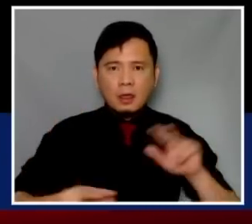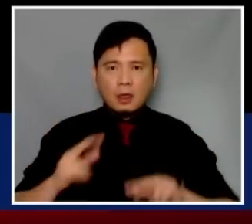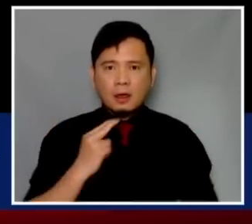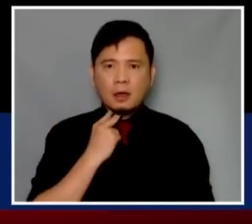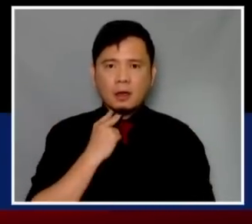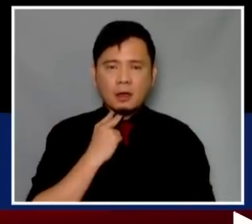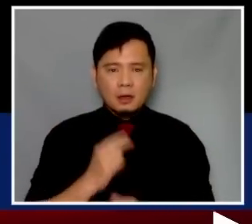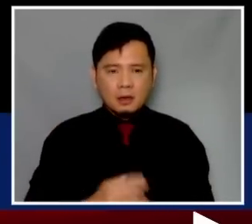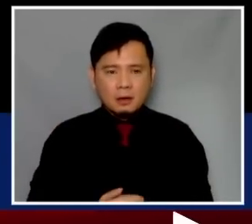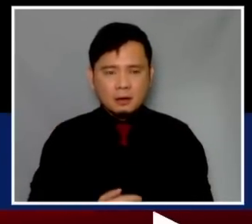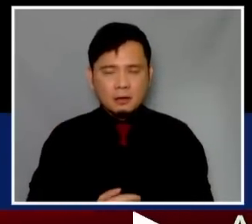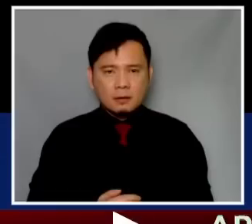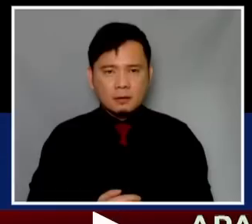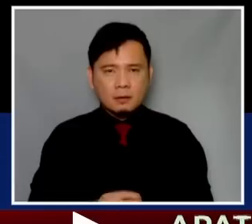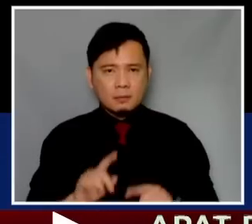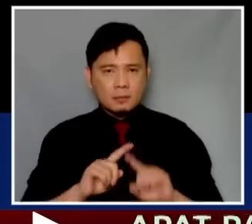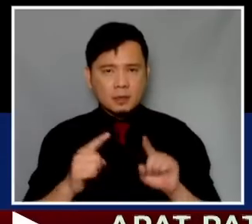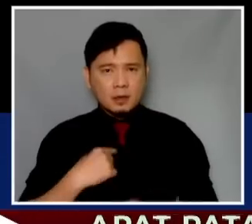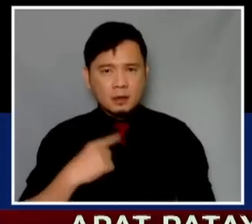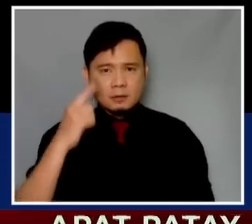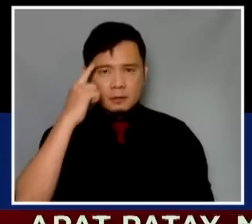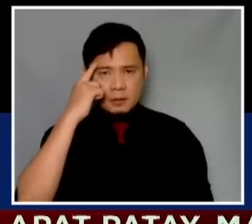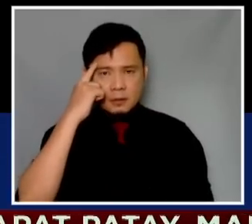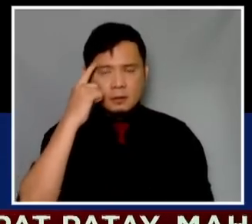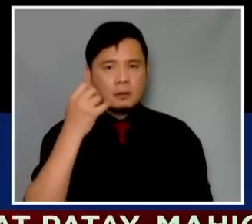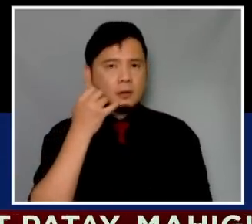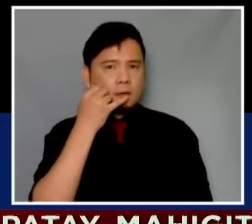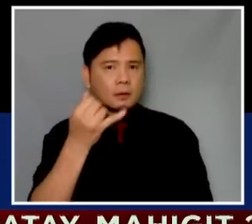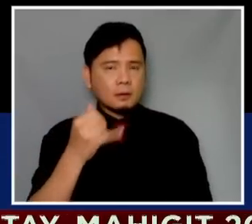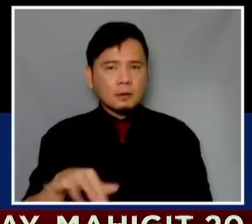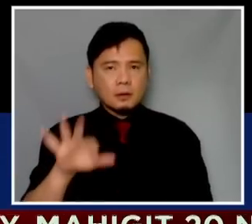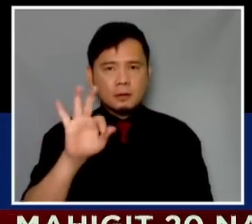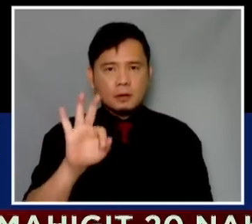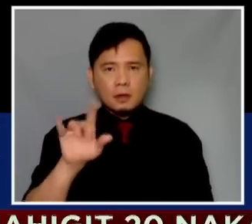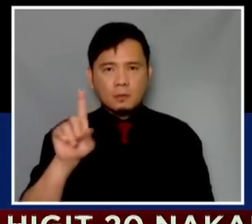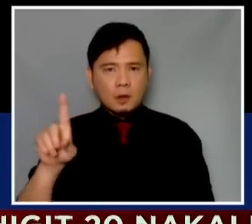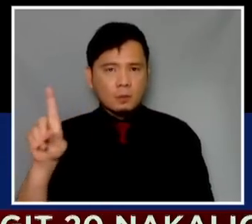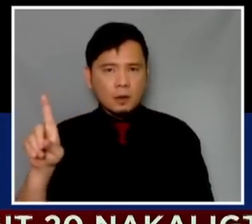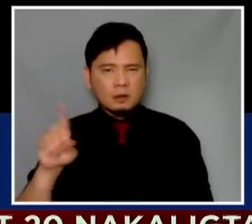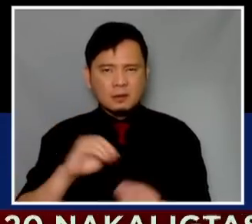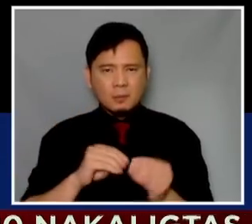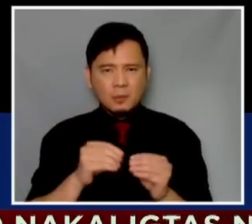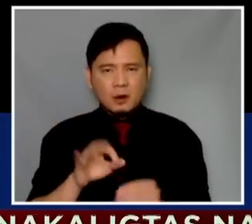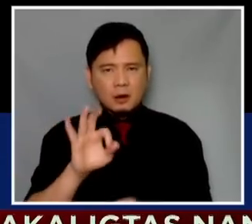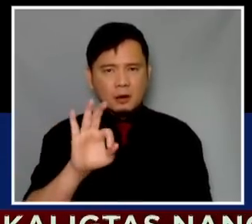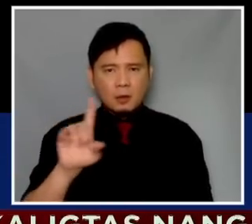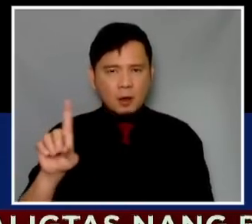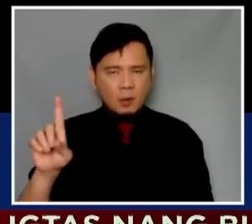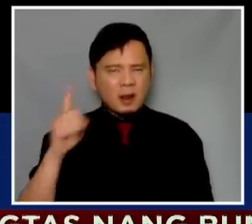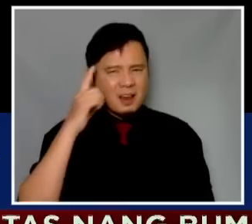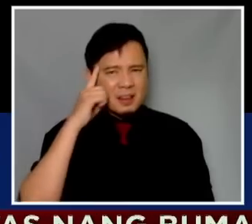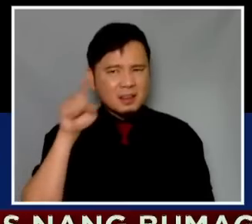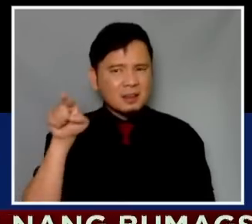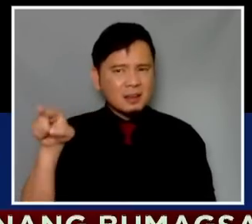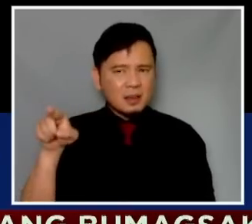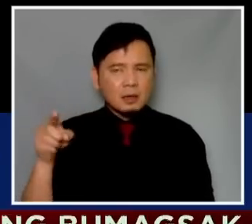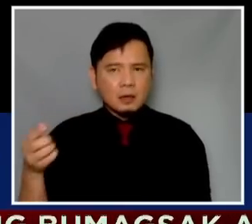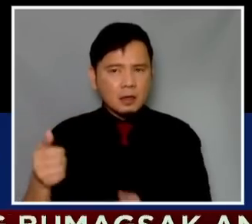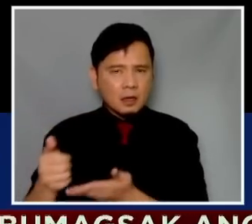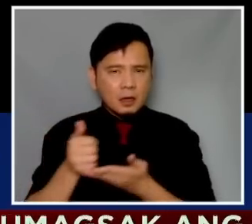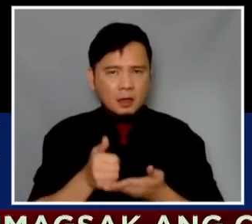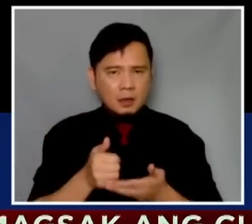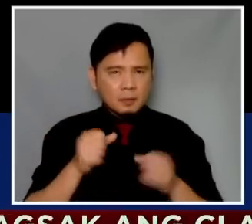Yung isipan ko na tumawag ng 911 kasi kasi alam ko naman makakatulong sila agad. They are